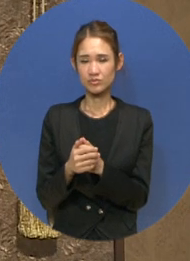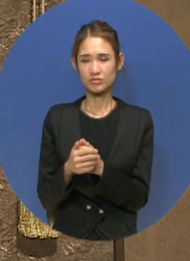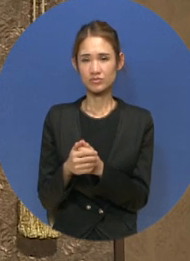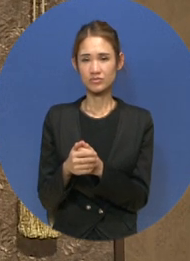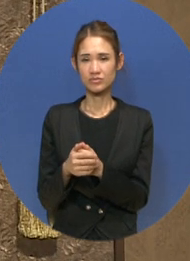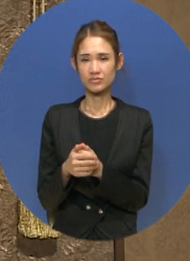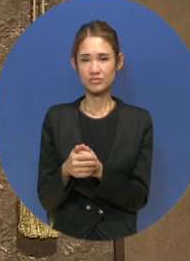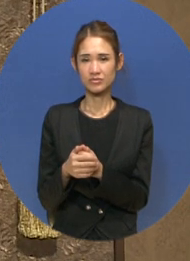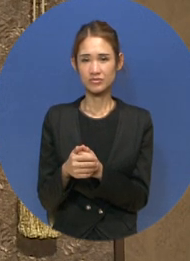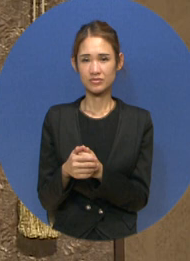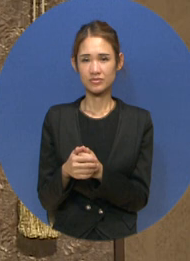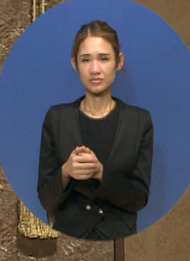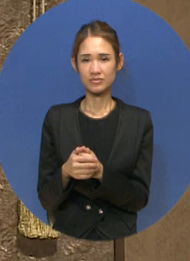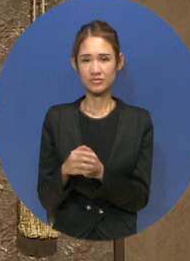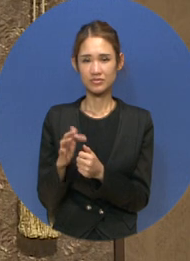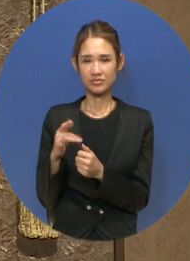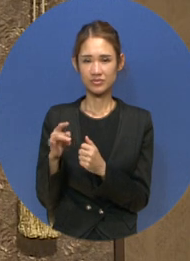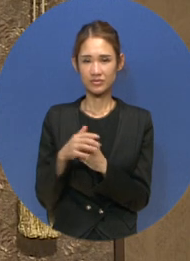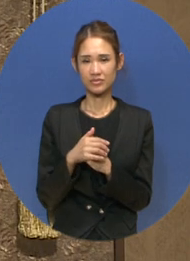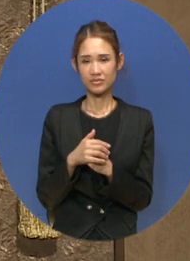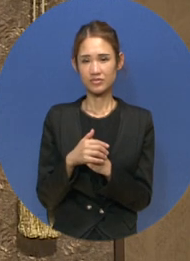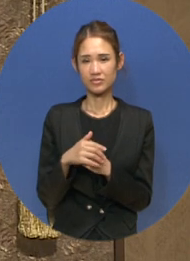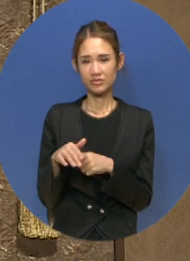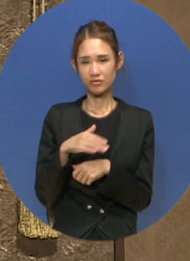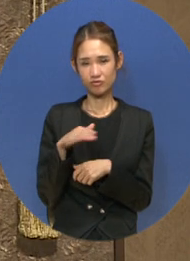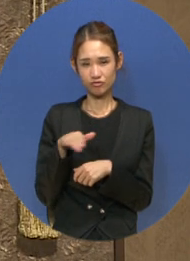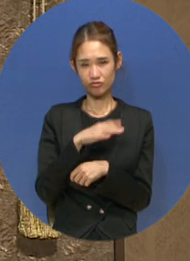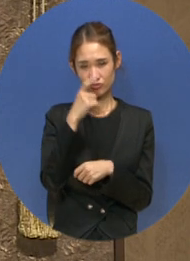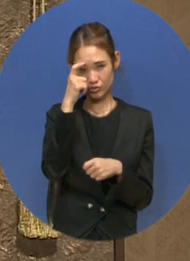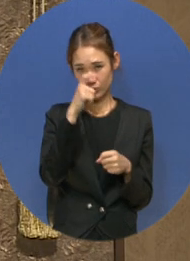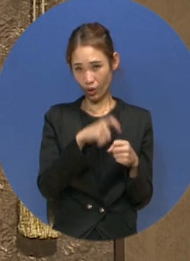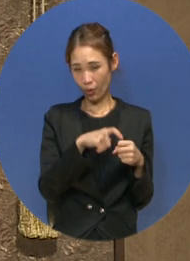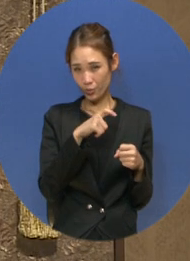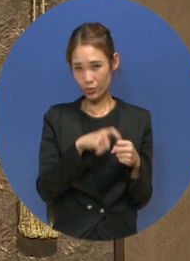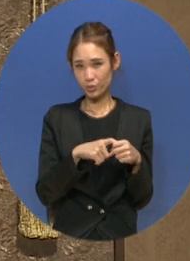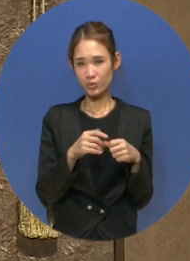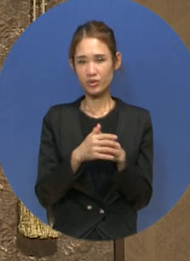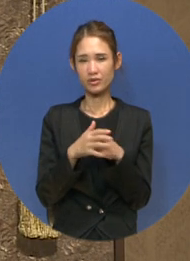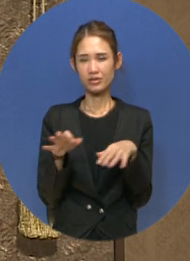뭐 동학개미증권 이것이 어찌 보면 그